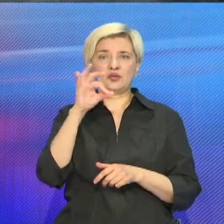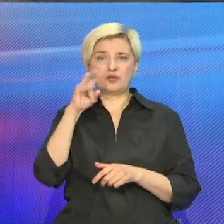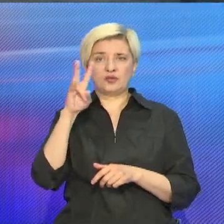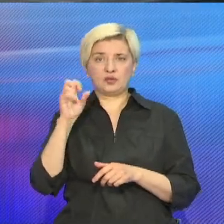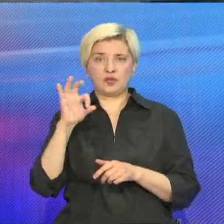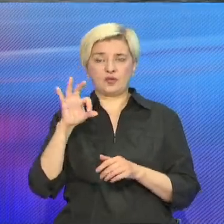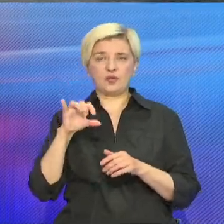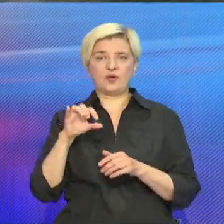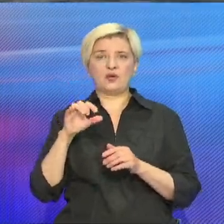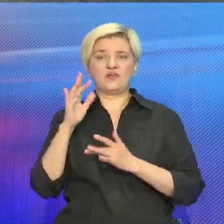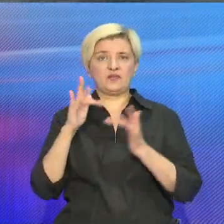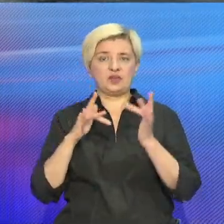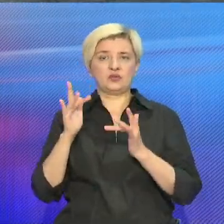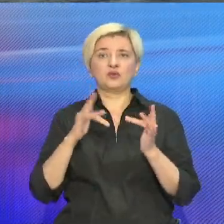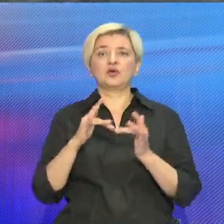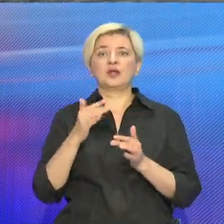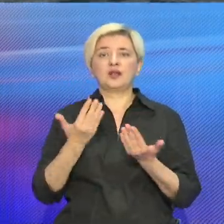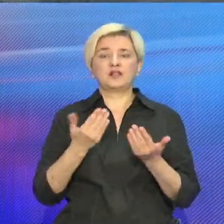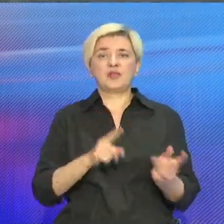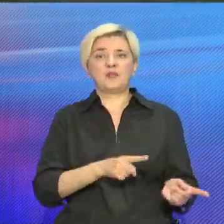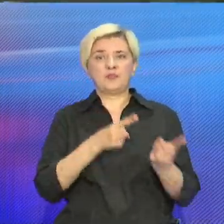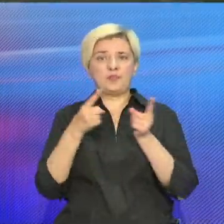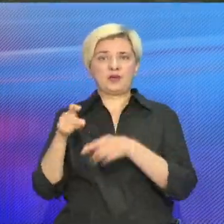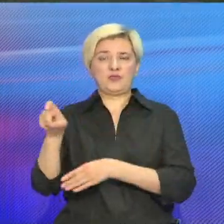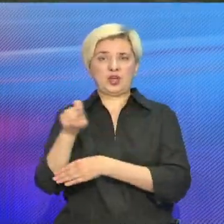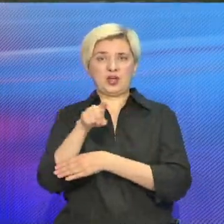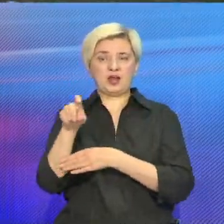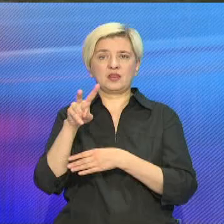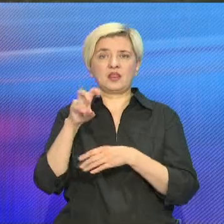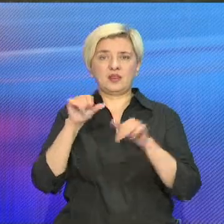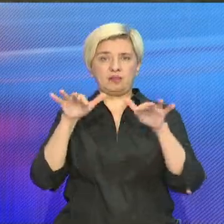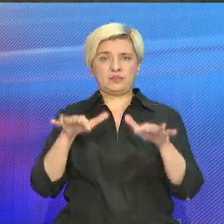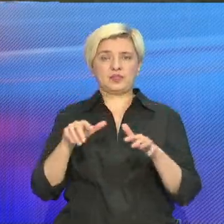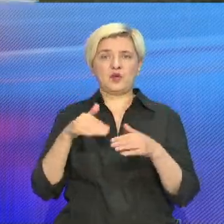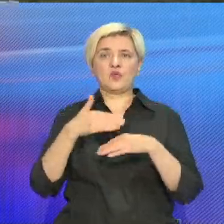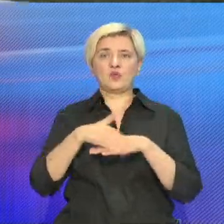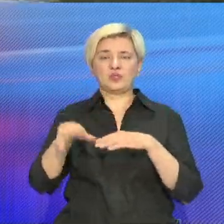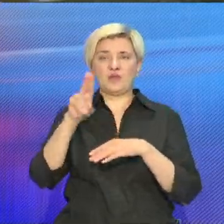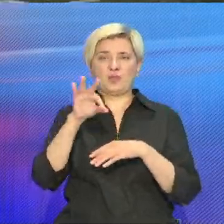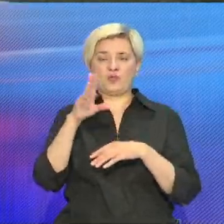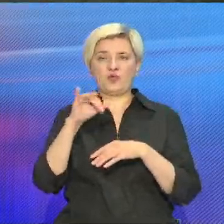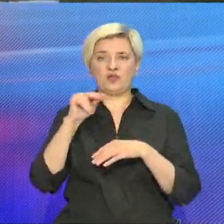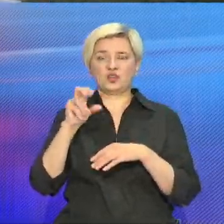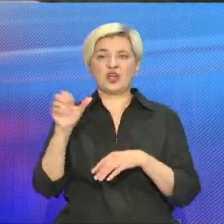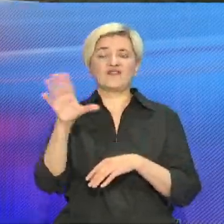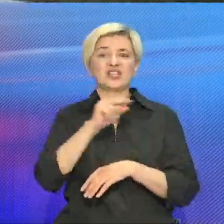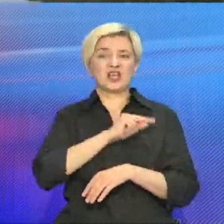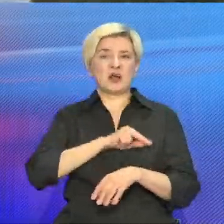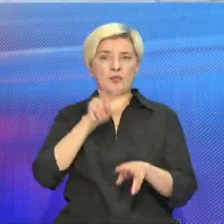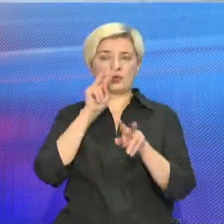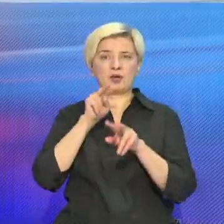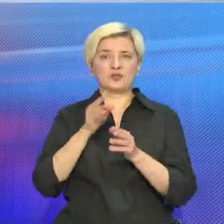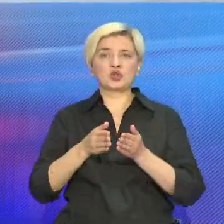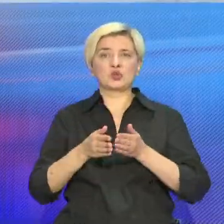плывучий кран Нюманский 6 перебрался до моста на улице Поповича. До слова, усе работы шматтонного механизма контролюе